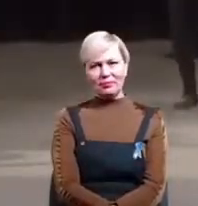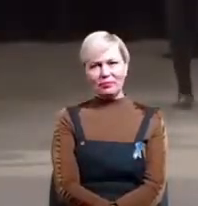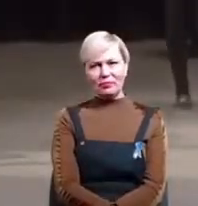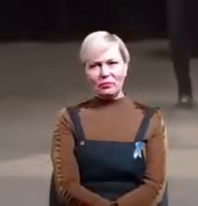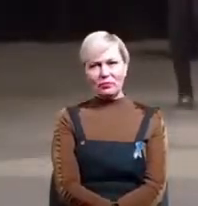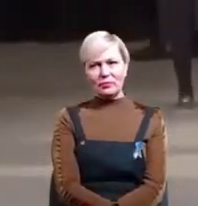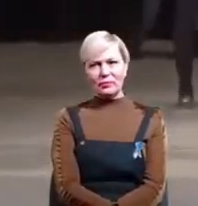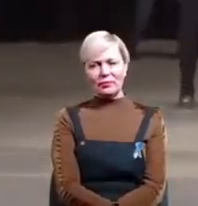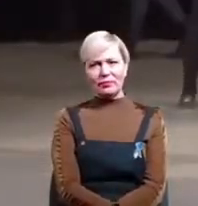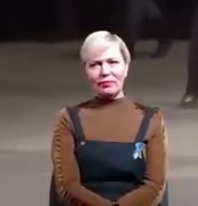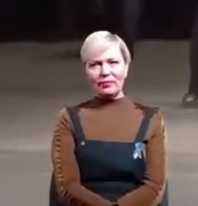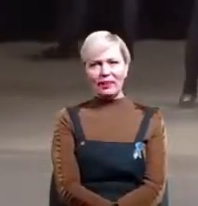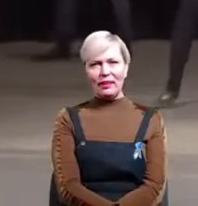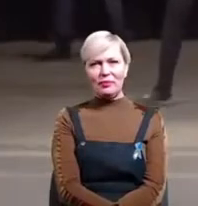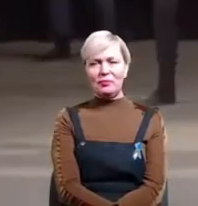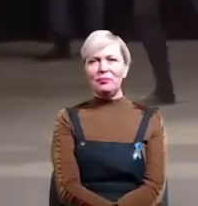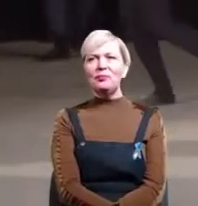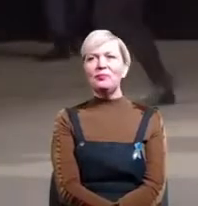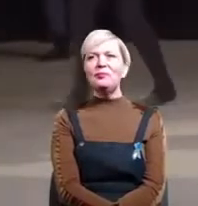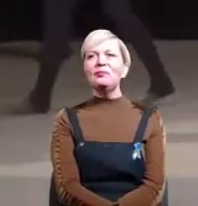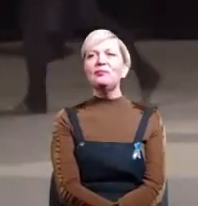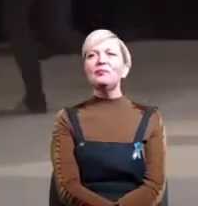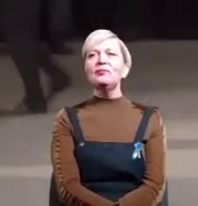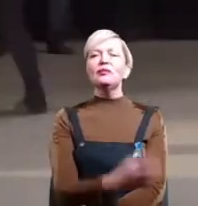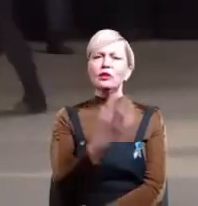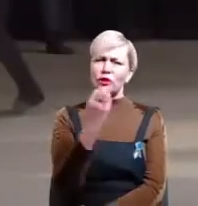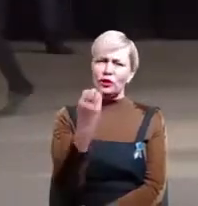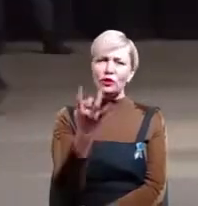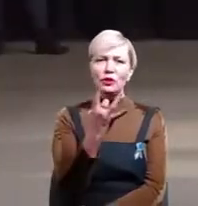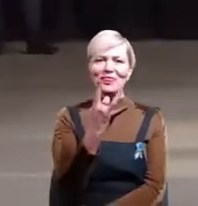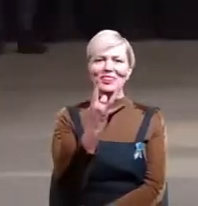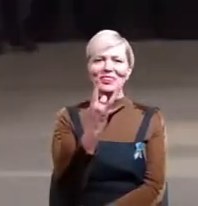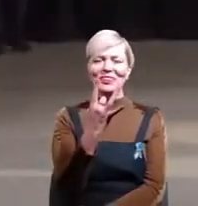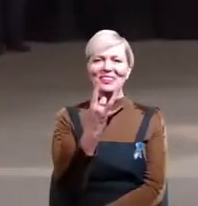Помните? Ну, давайте еще разок. Парни по разу и